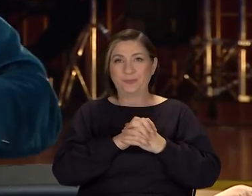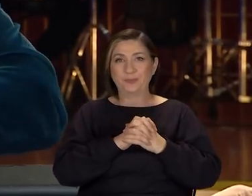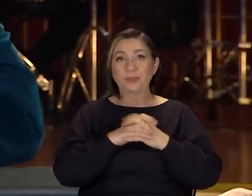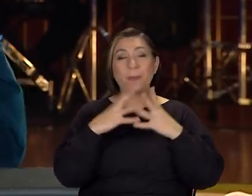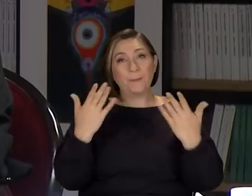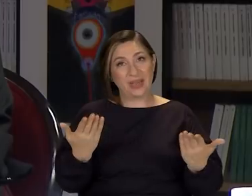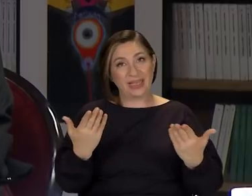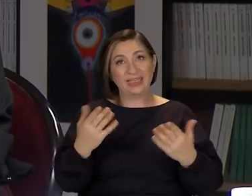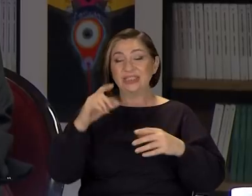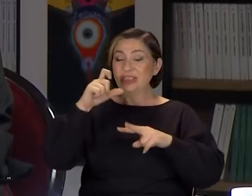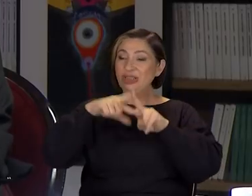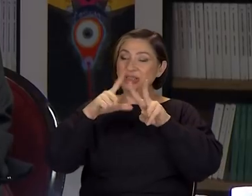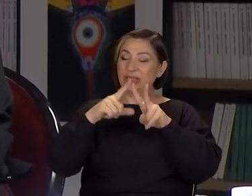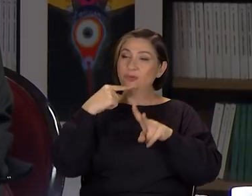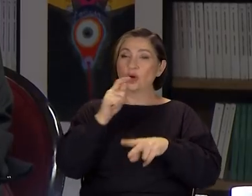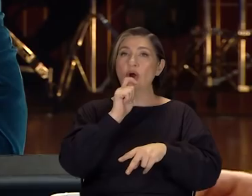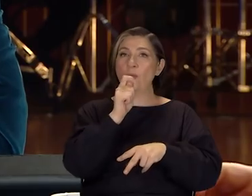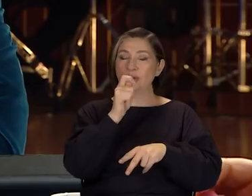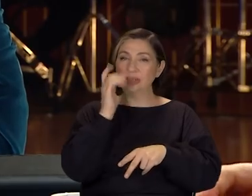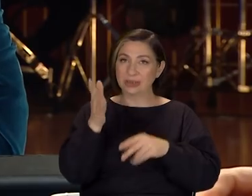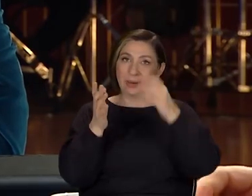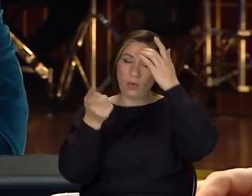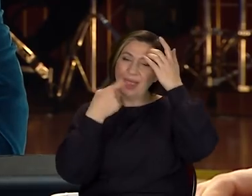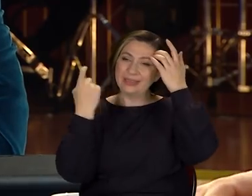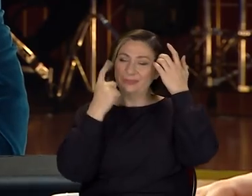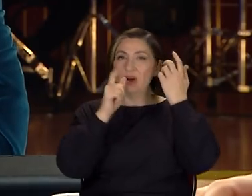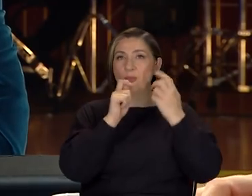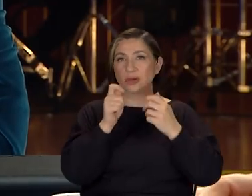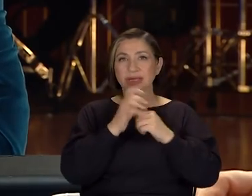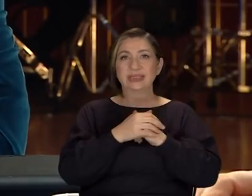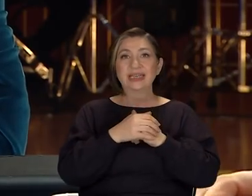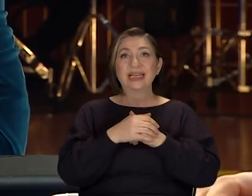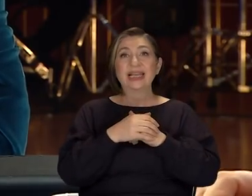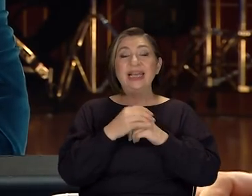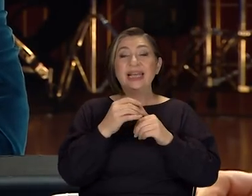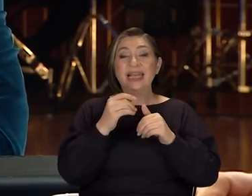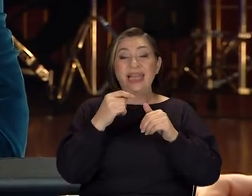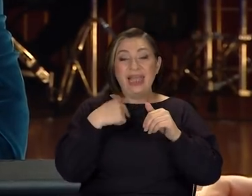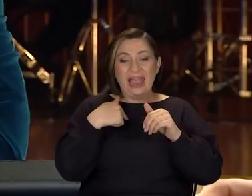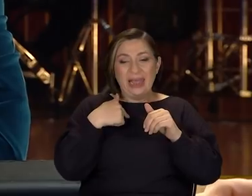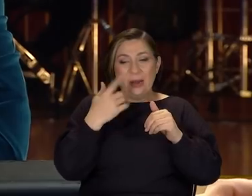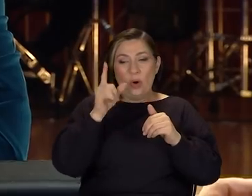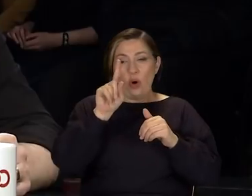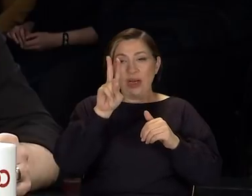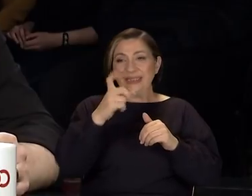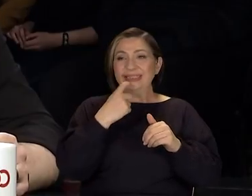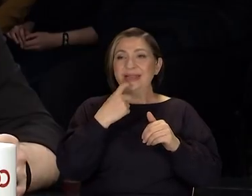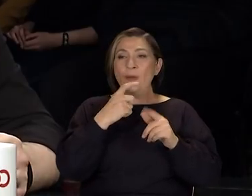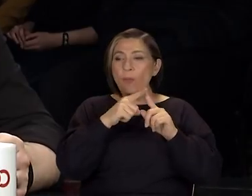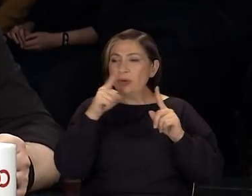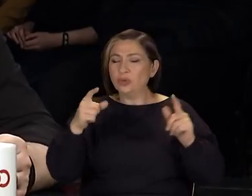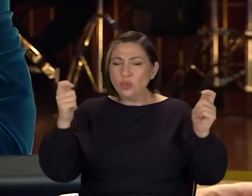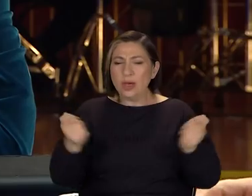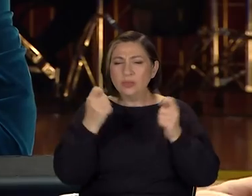Peki, Can diyor ki röportajında, bu eski bir röportaj, tekamülcüyüm. 12 sene boyunca